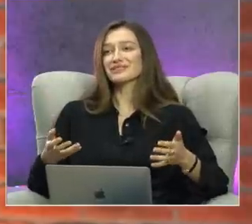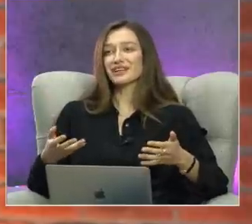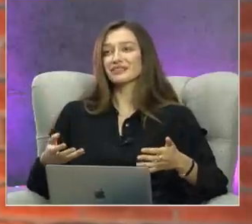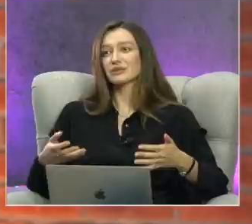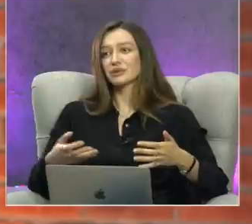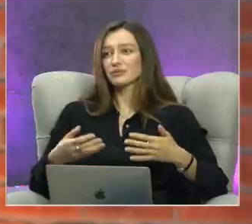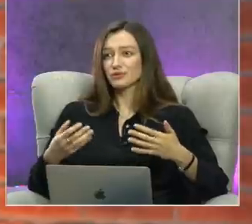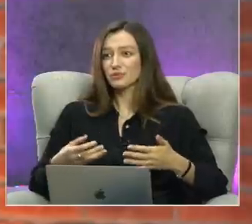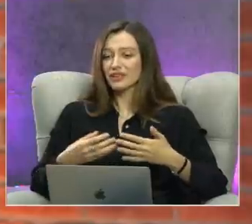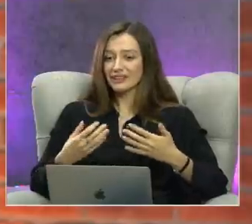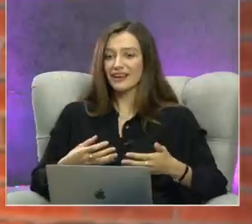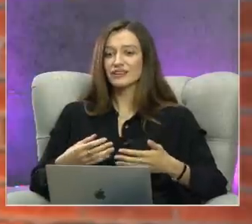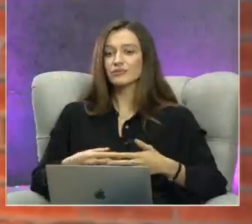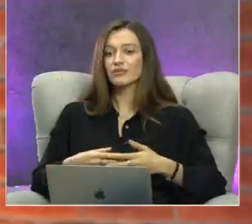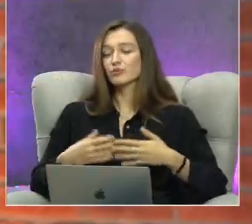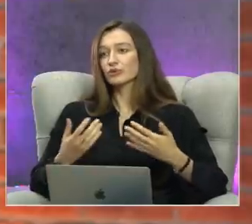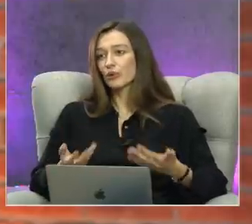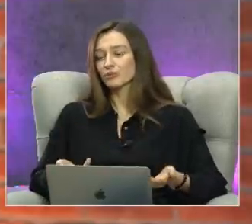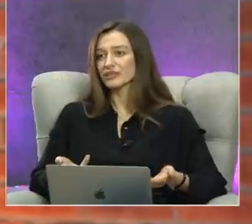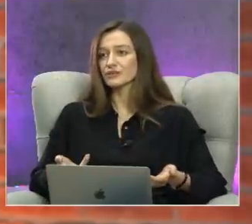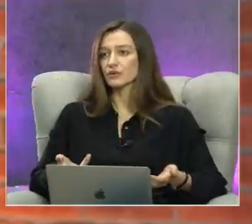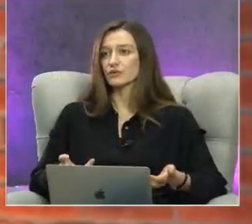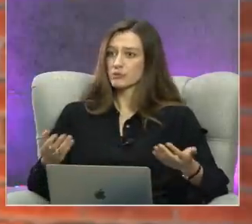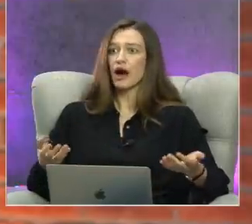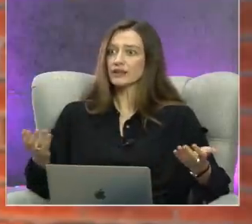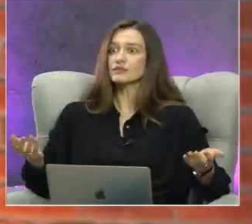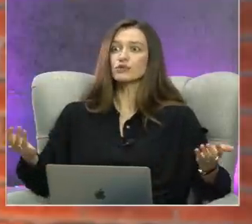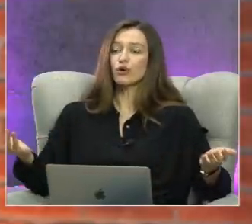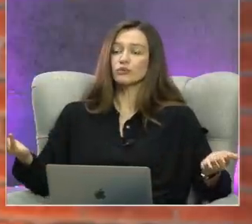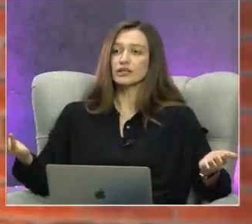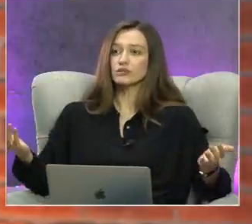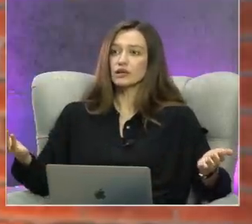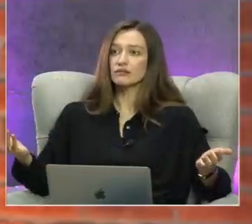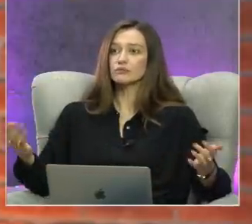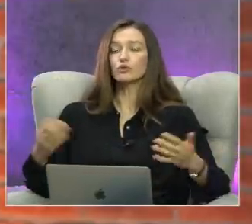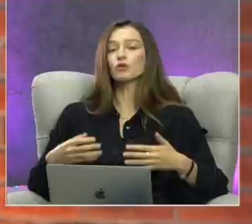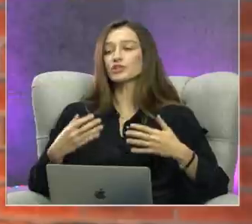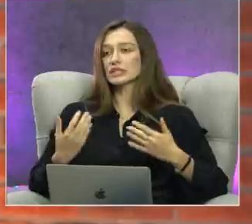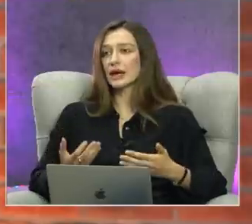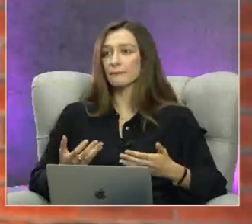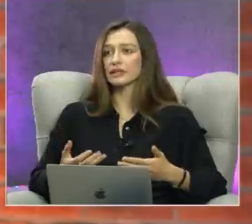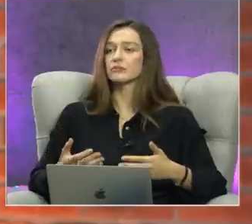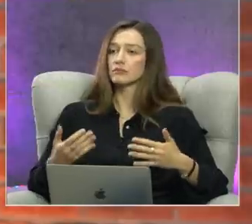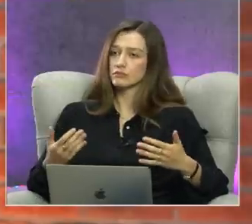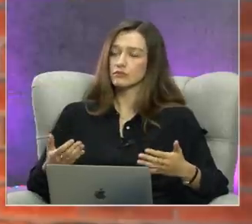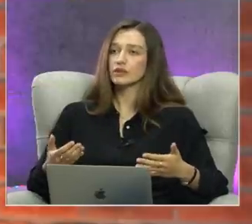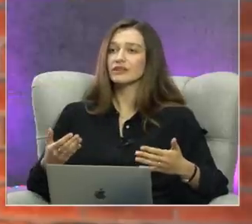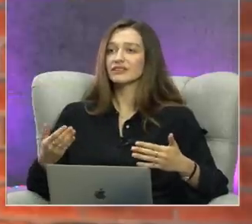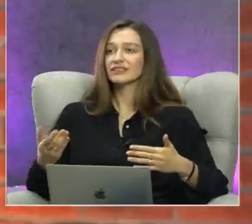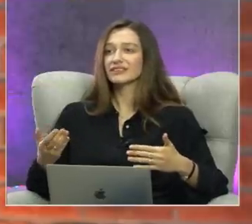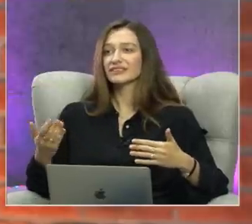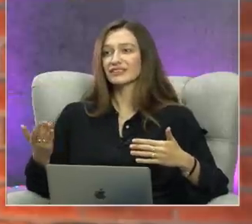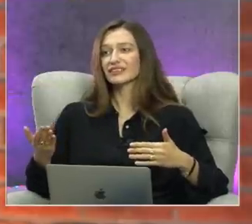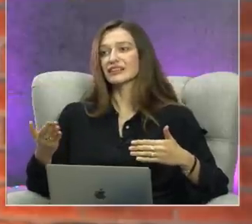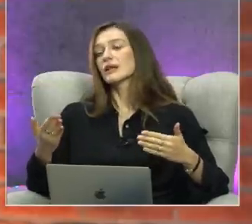karşımıza çıkan ve benim de çok denk geldiğim bir şey var. Mutlu olmak istiyorum. Herkes mutlu olmak istiyor. Evet, mutlu olmak için ne yapmalıyım? Ya da